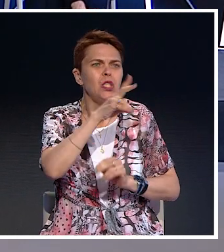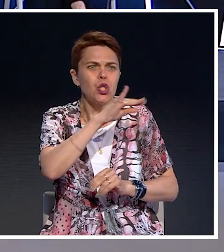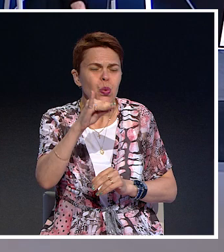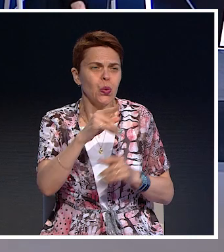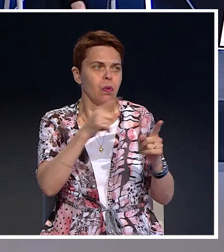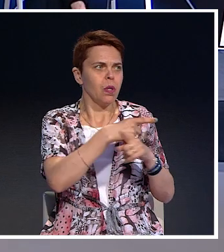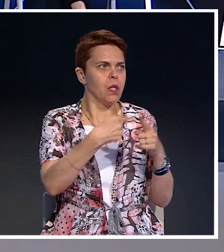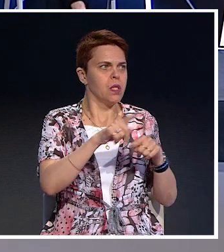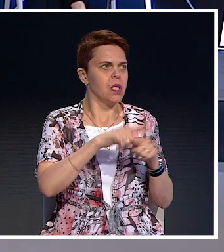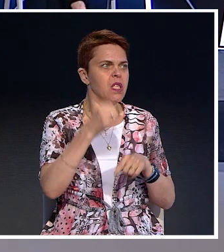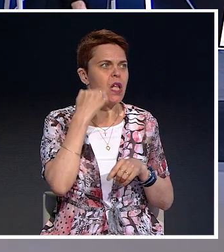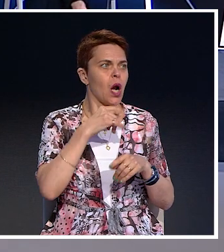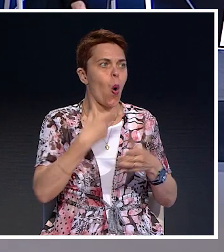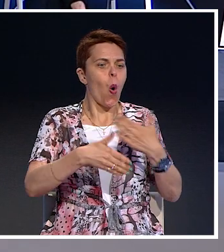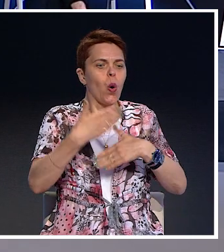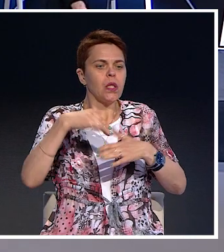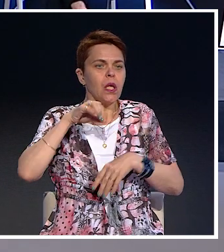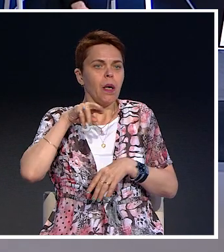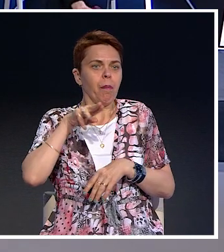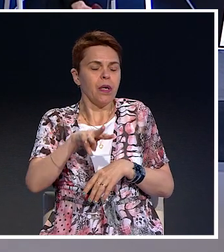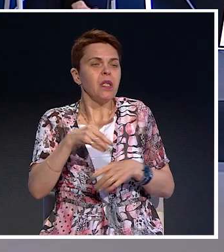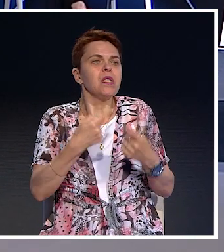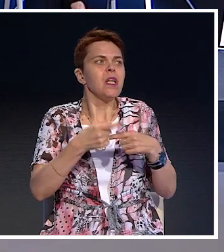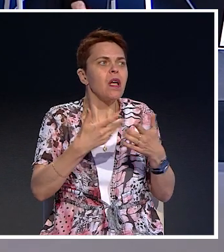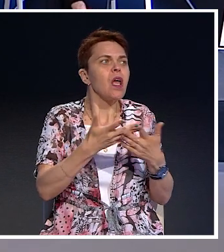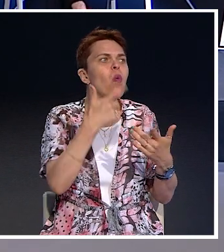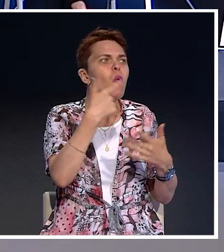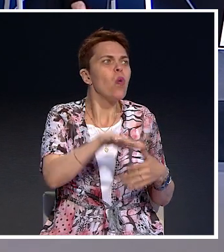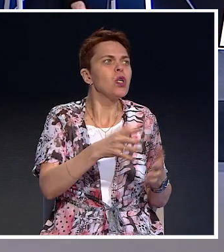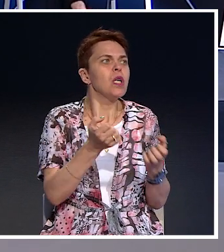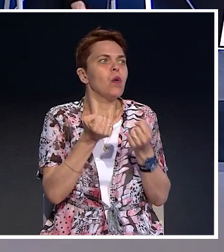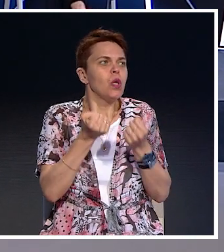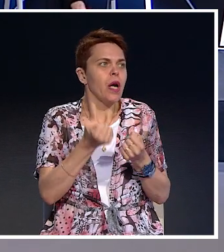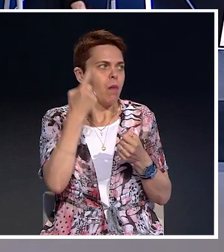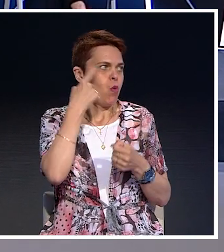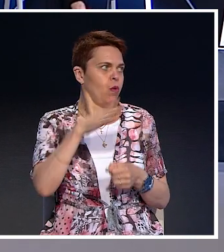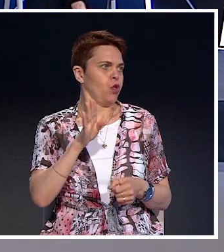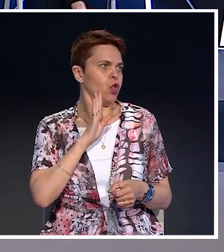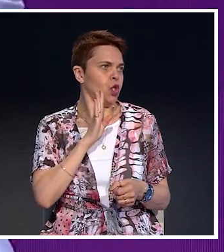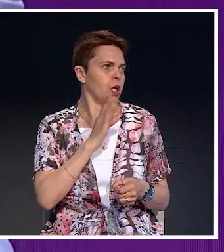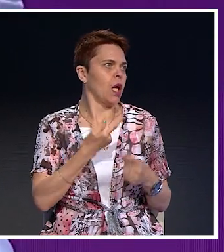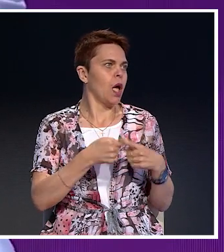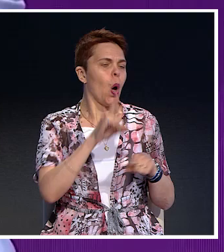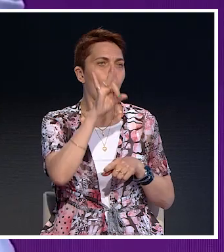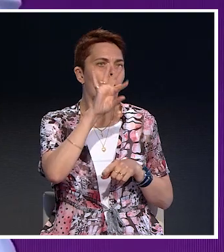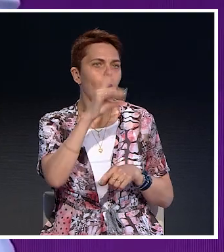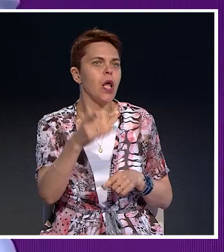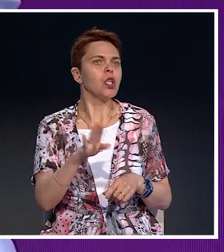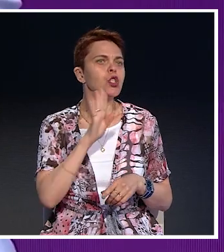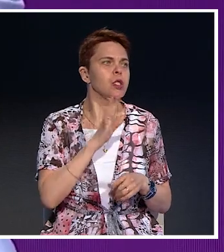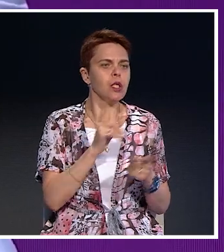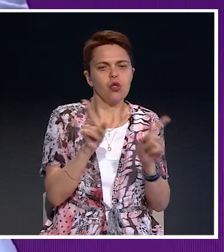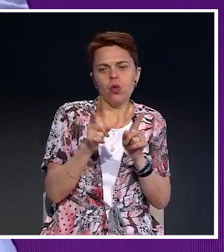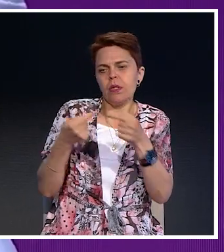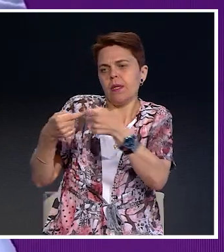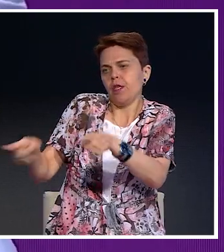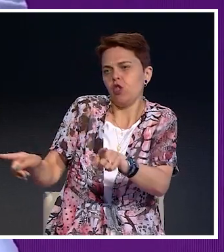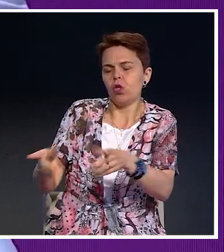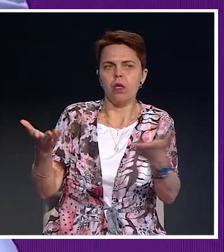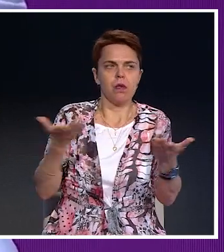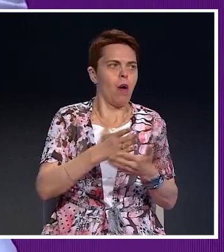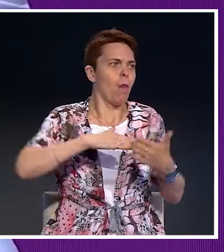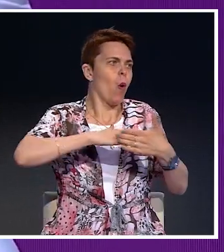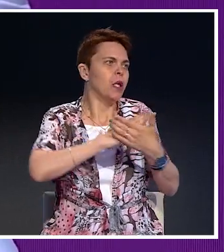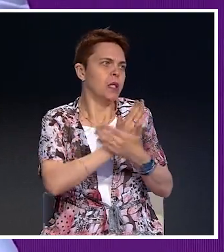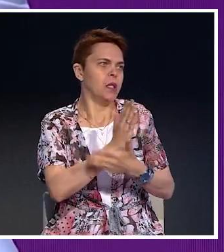це стереотип, який штучно створений, але його підтримують і жінки. Тобто, що роль жінки дещо інша, і суспільна